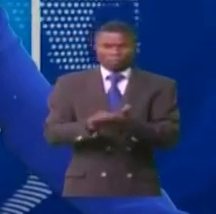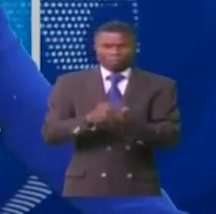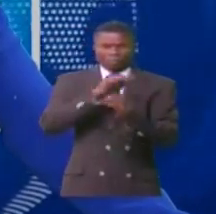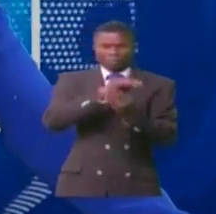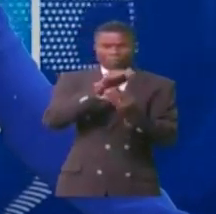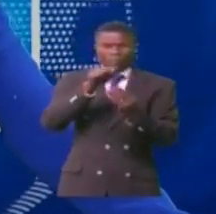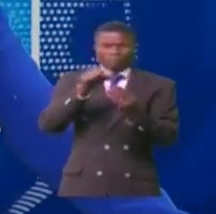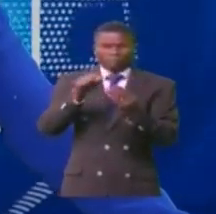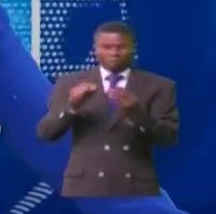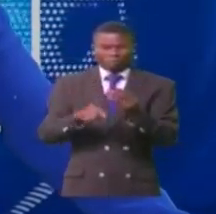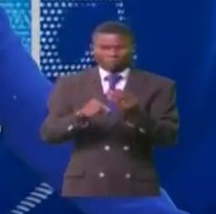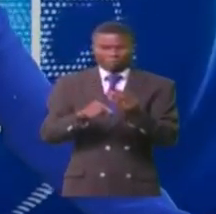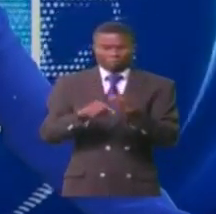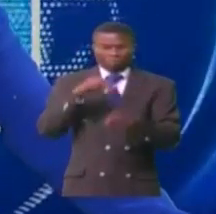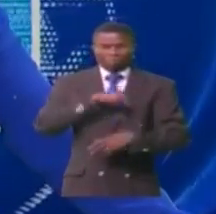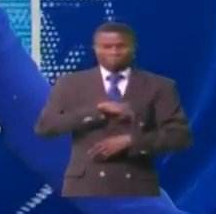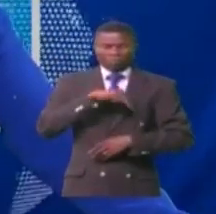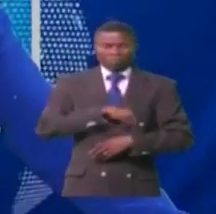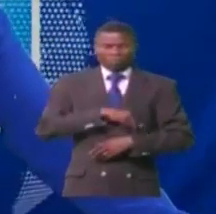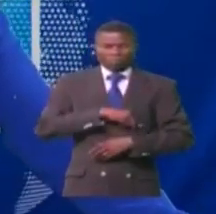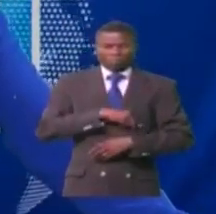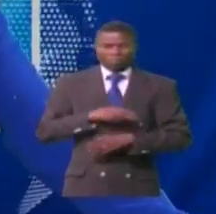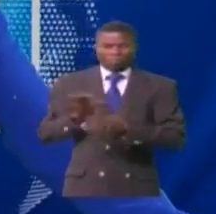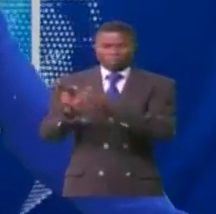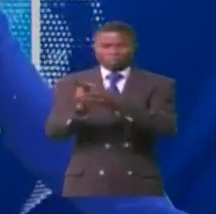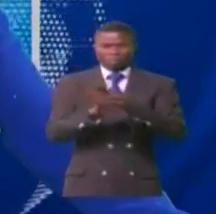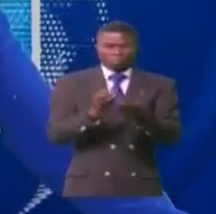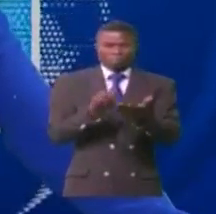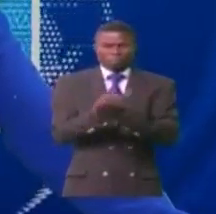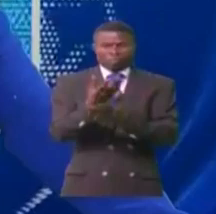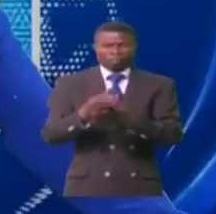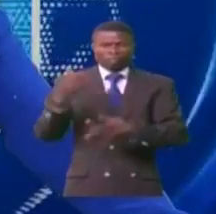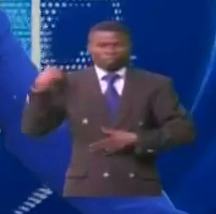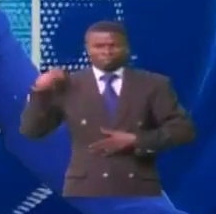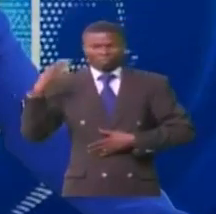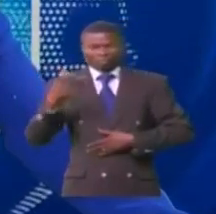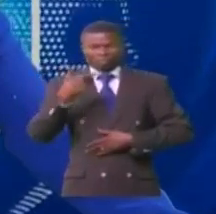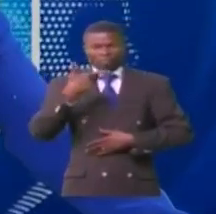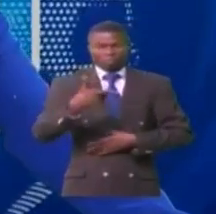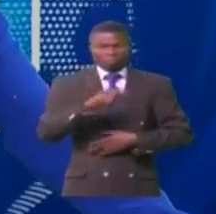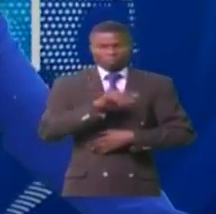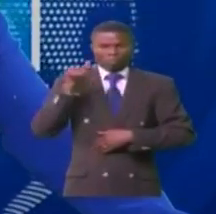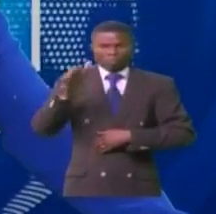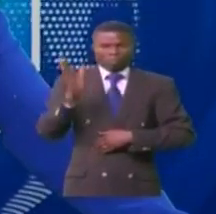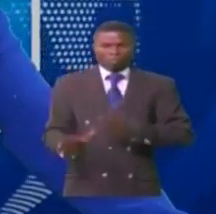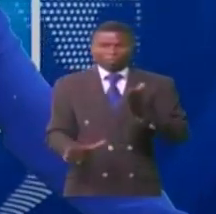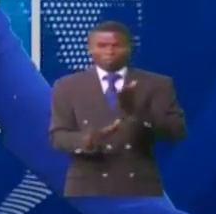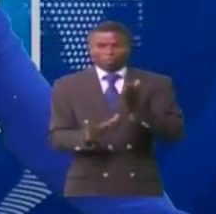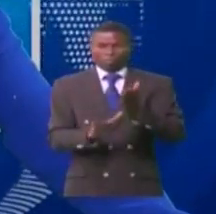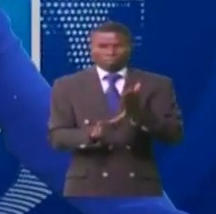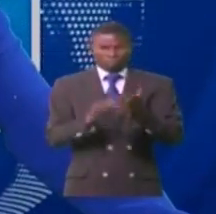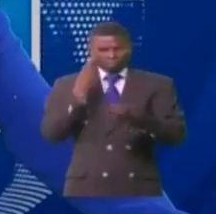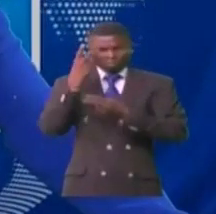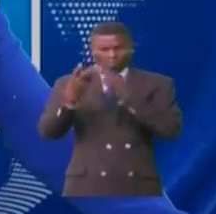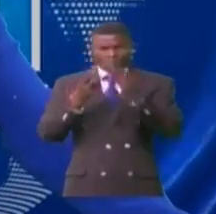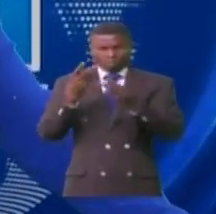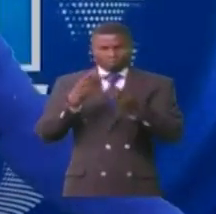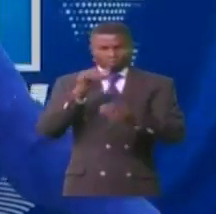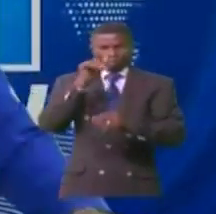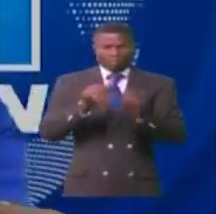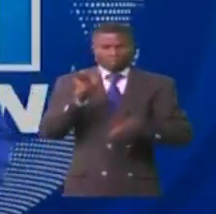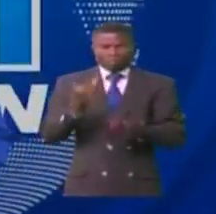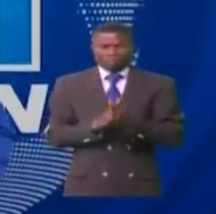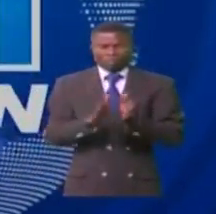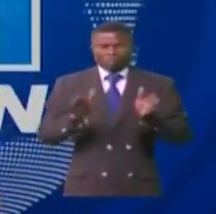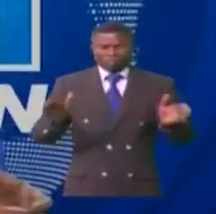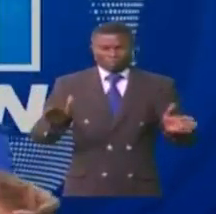Comptabilité a pour mission de coordonner les dépenses publiques. Ce mardi, le directeur général adjoint a visité le secrétariat